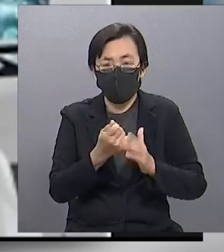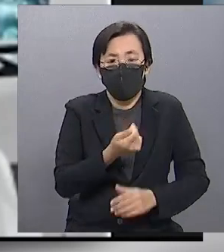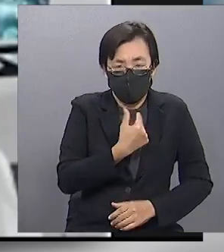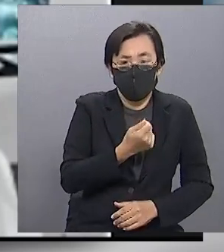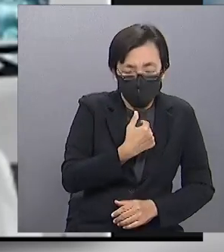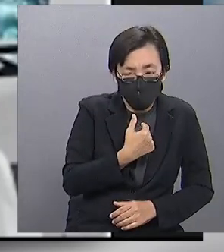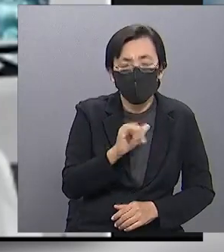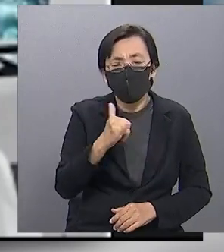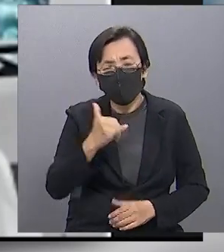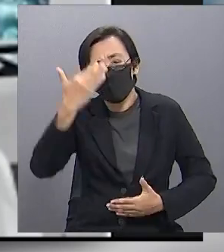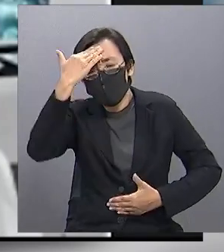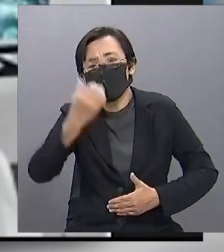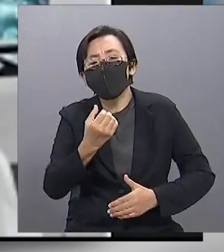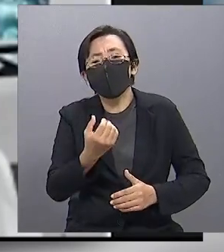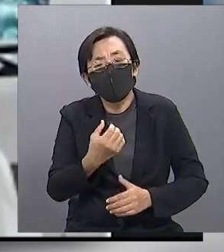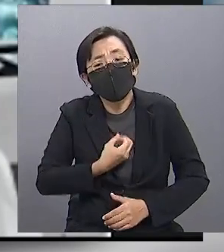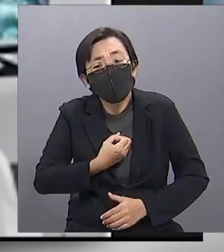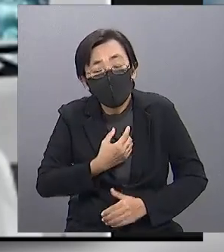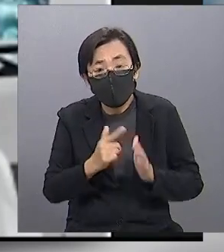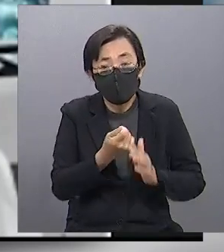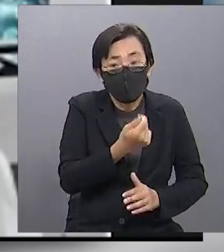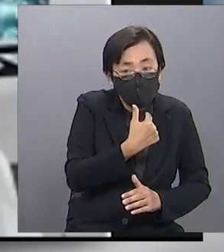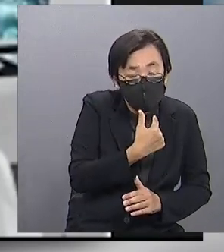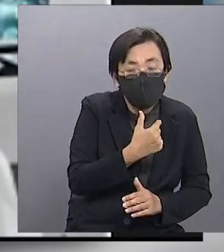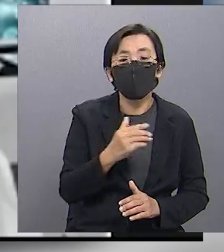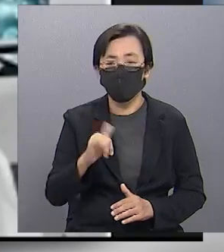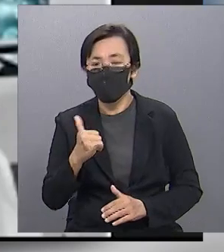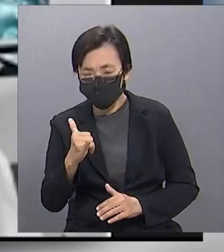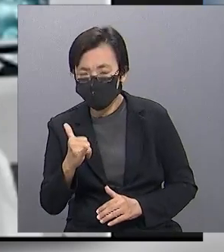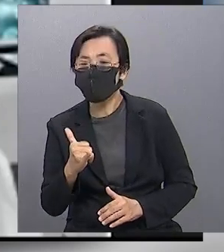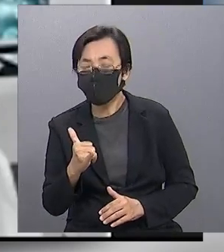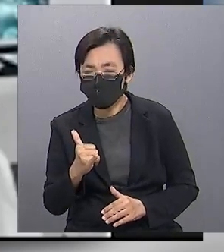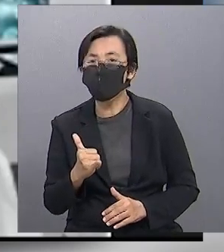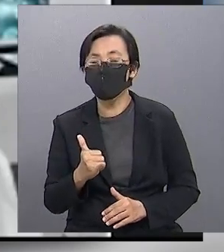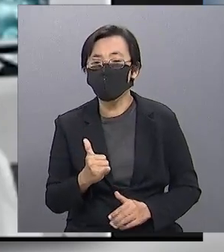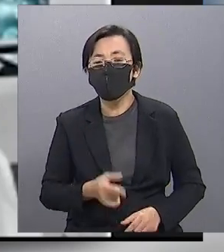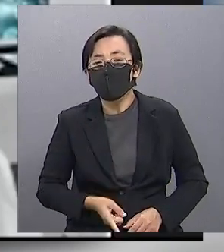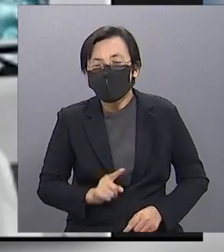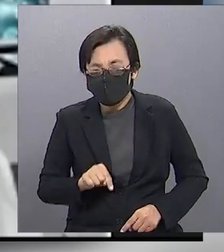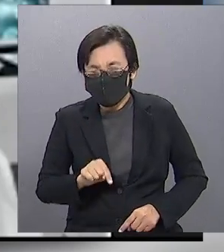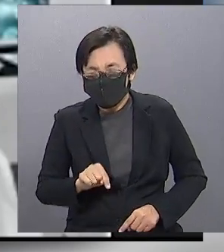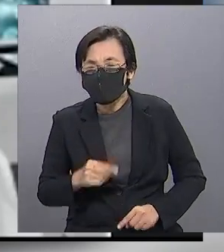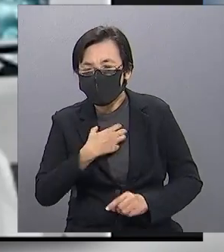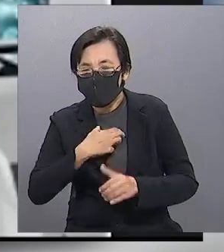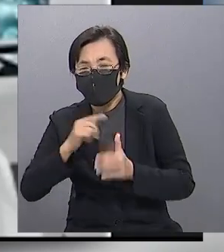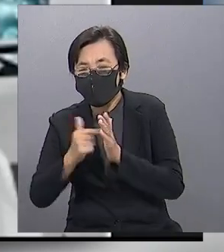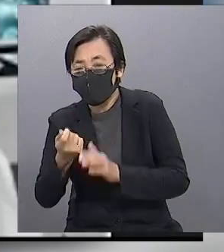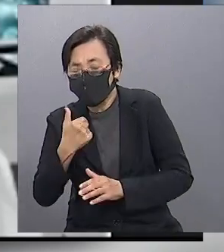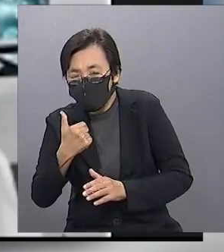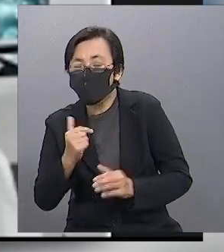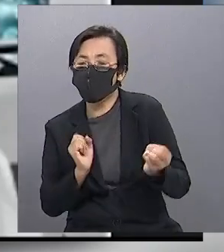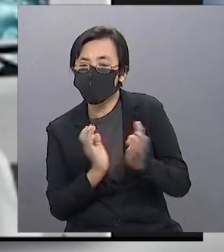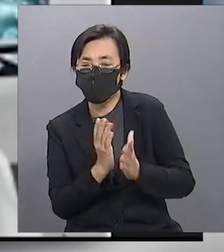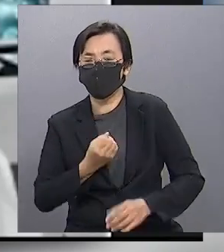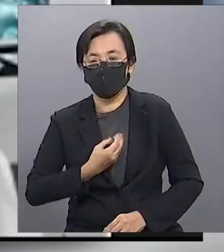ใจอยู่นี่นะคะเพราะว่าเสื่อมสมรรถภาพทางเพศมันก็จะคู่กันกับเสื่อมในไรเสื่อมเลยนะคะเพราะนั้นการใช้ยากลุ่มนี้มันก็จะมีปัญห